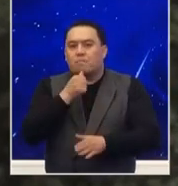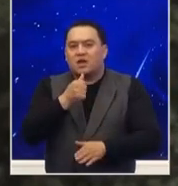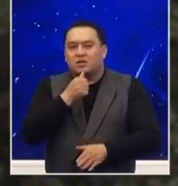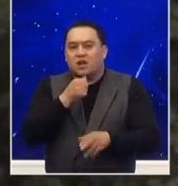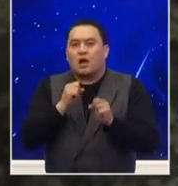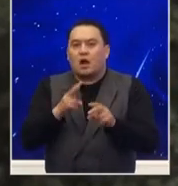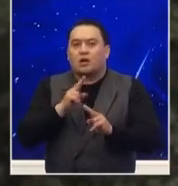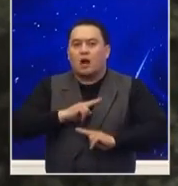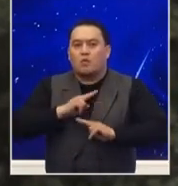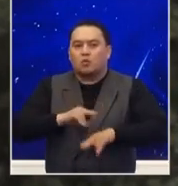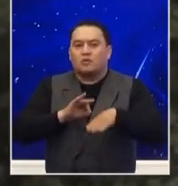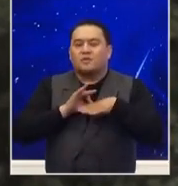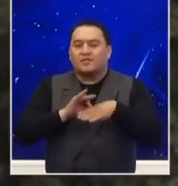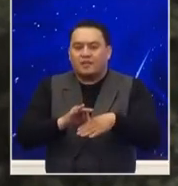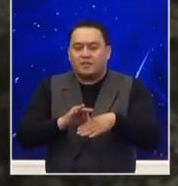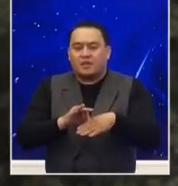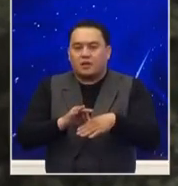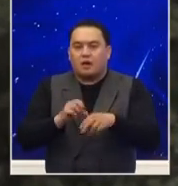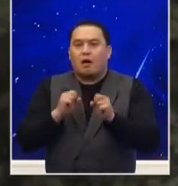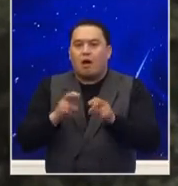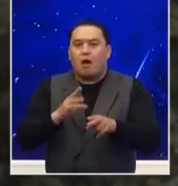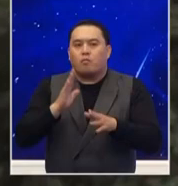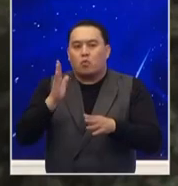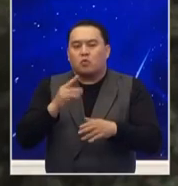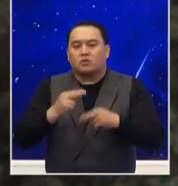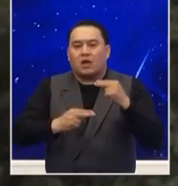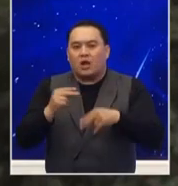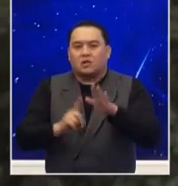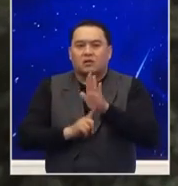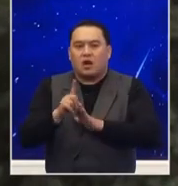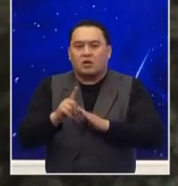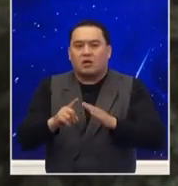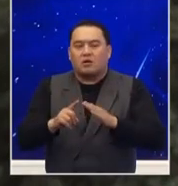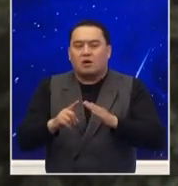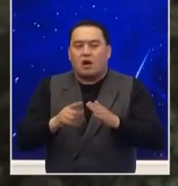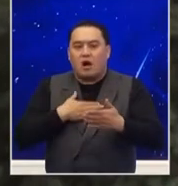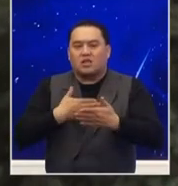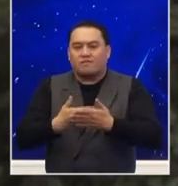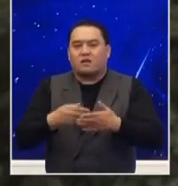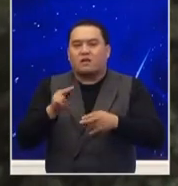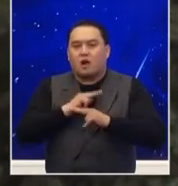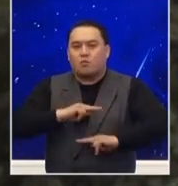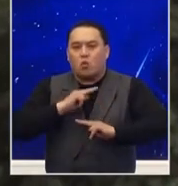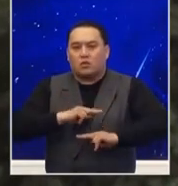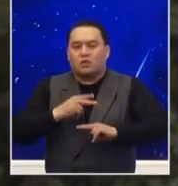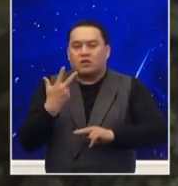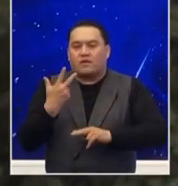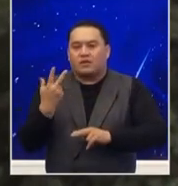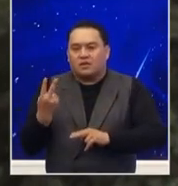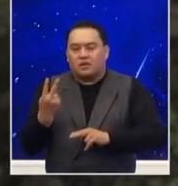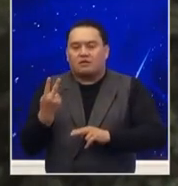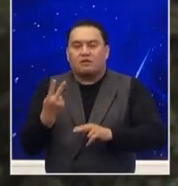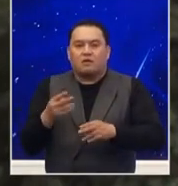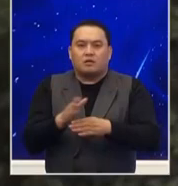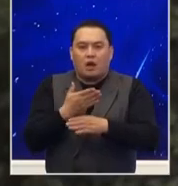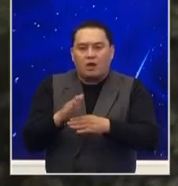в каком темпе работу производить. Как сейчас более строители начнут в темпе работать, мы разделим на 2-3 пикета все работы. То есть